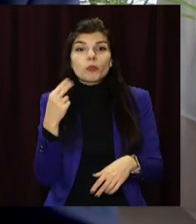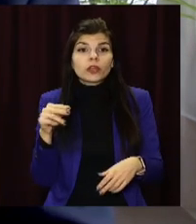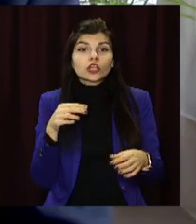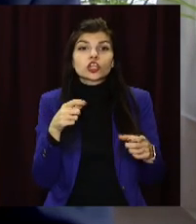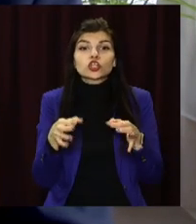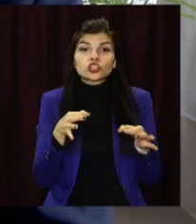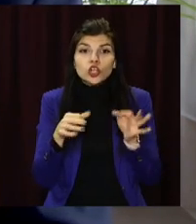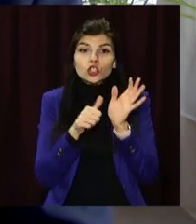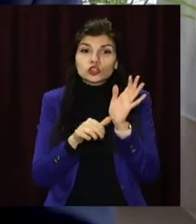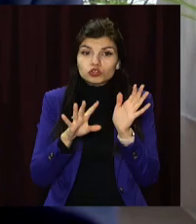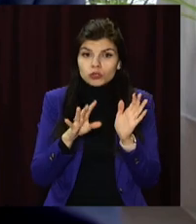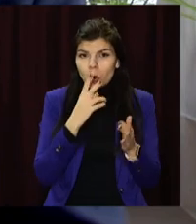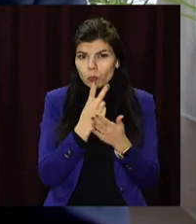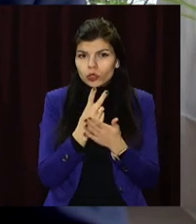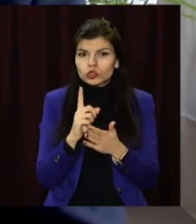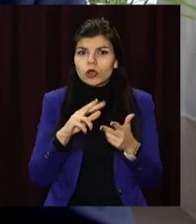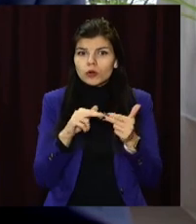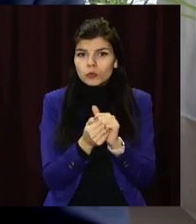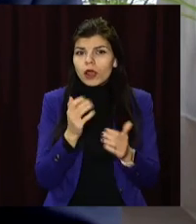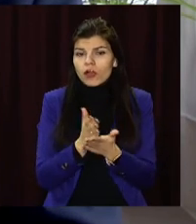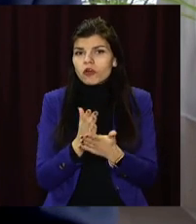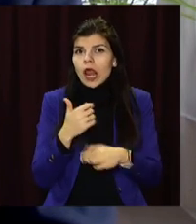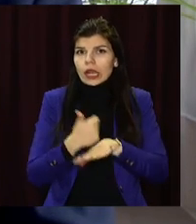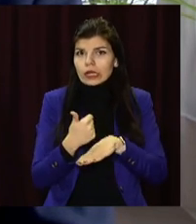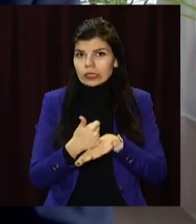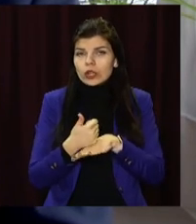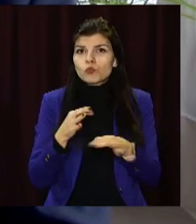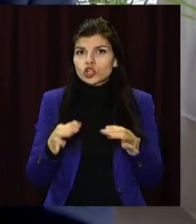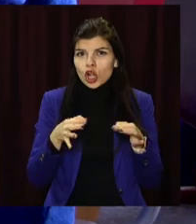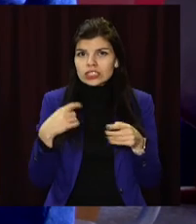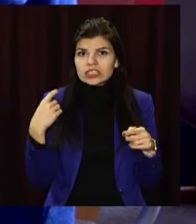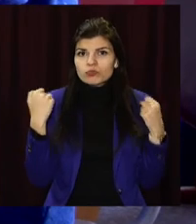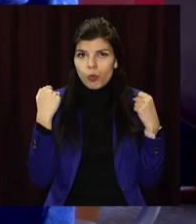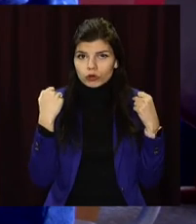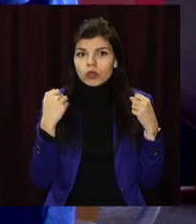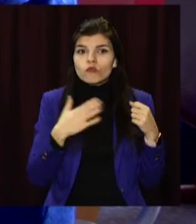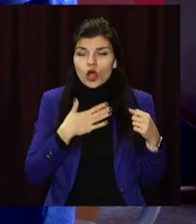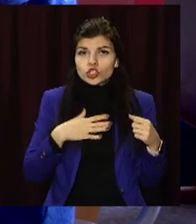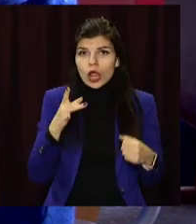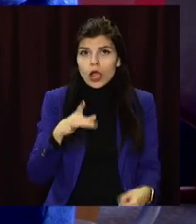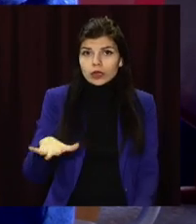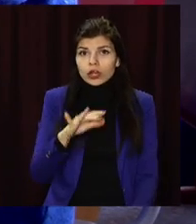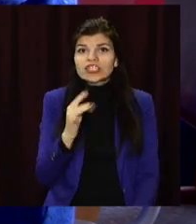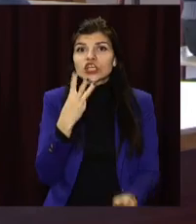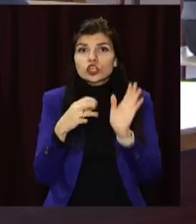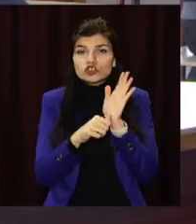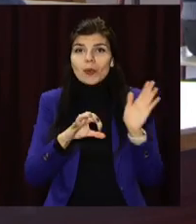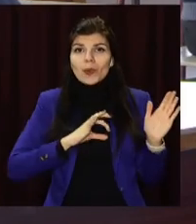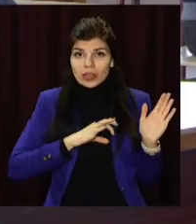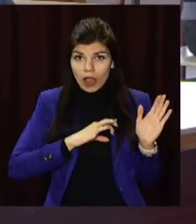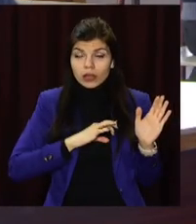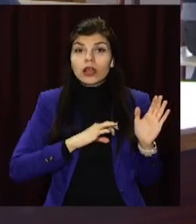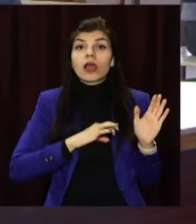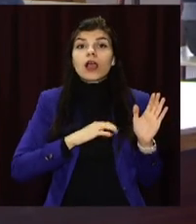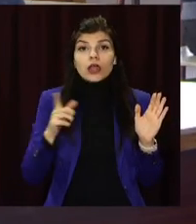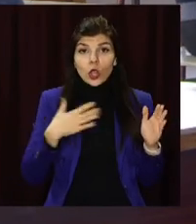шашкам 64, показав, що Кам'янський є лідером шашечного спорту в нашому регіоні із 36 медалей.